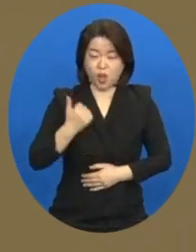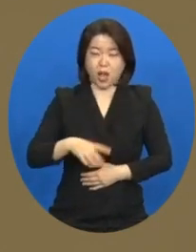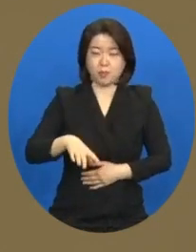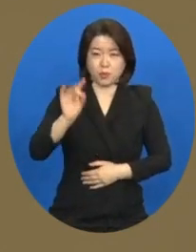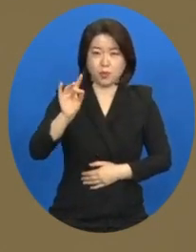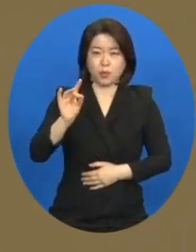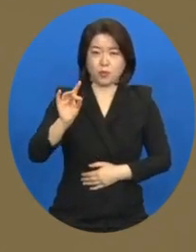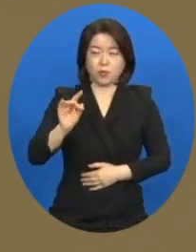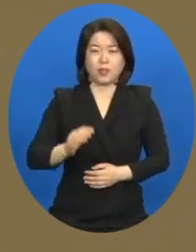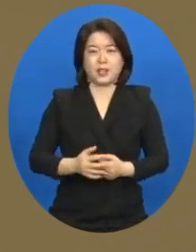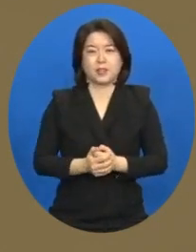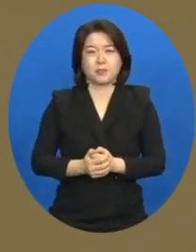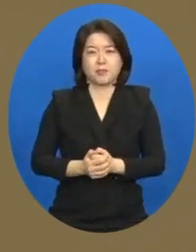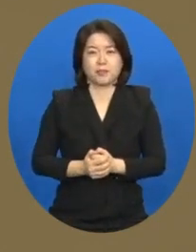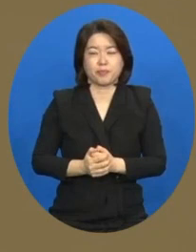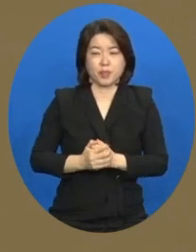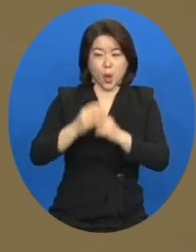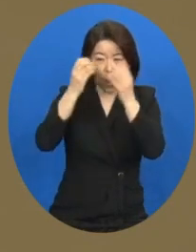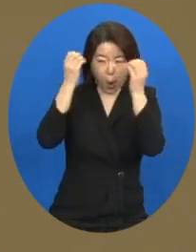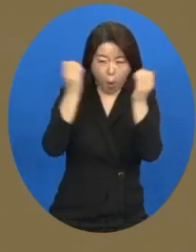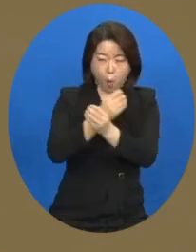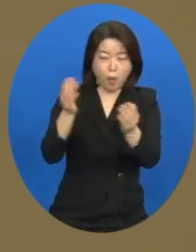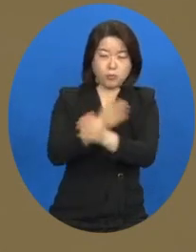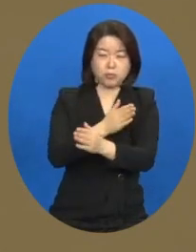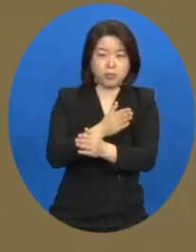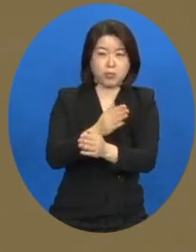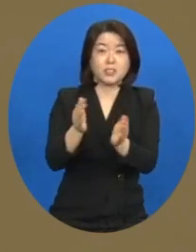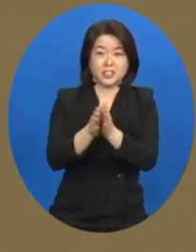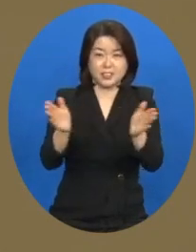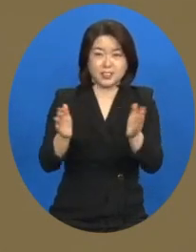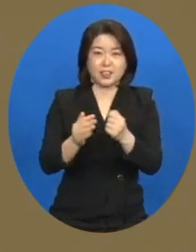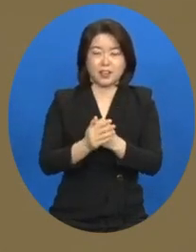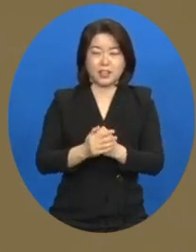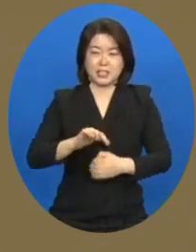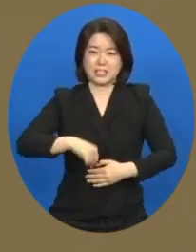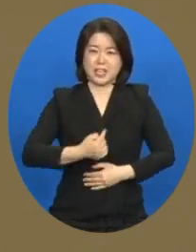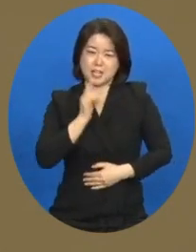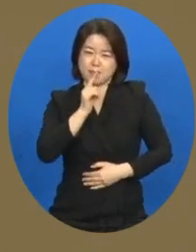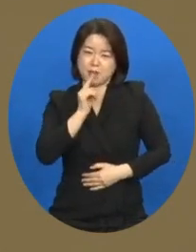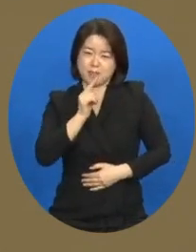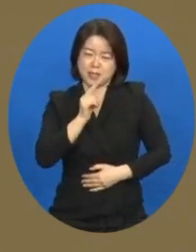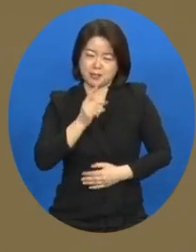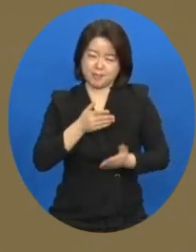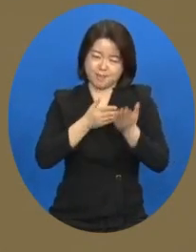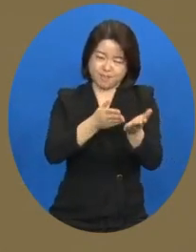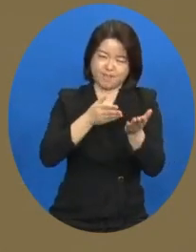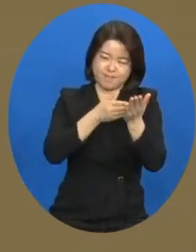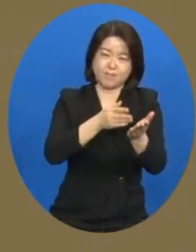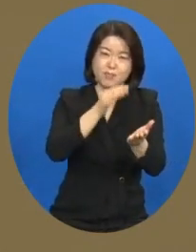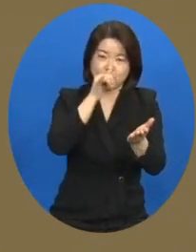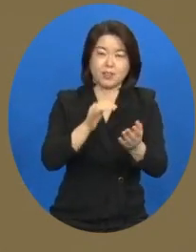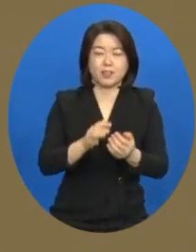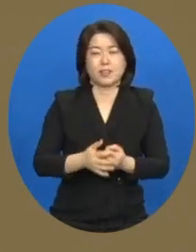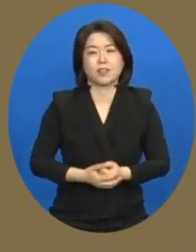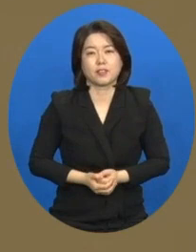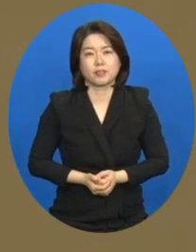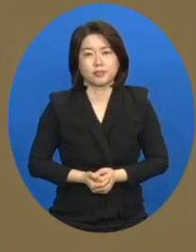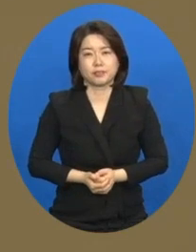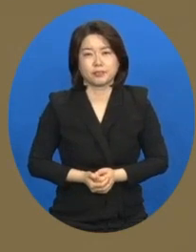겁니다. 일단 오해부터 하고 나가는 거예요. 자기 주장만 내세우는 거예요.